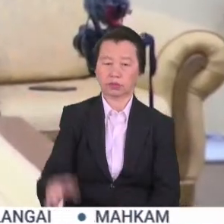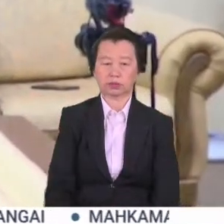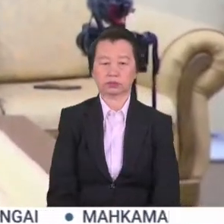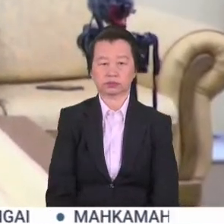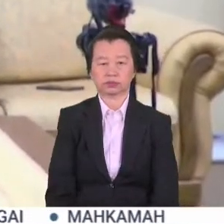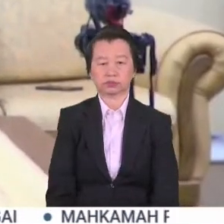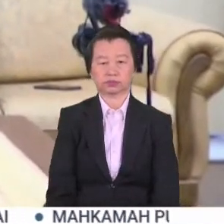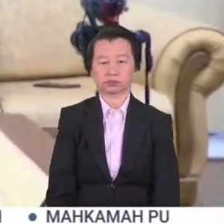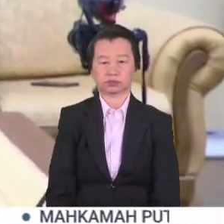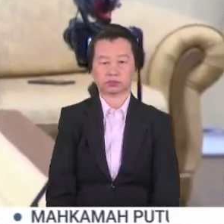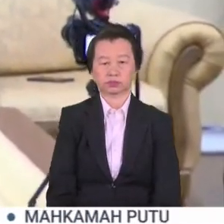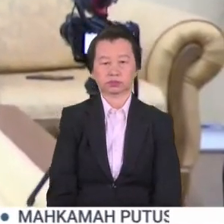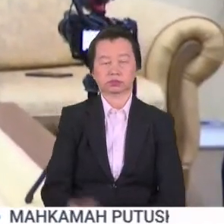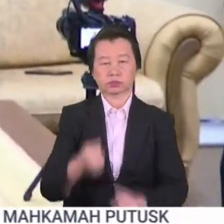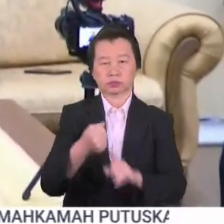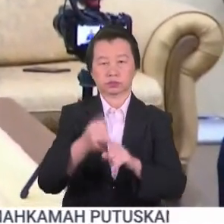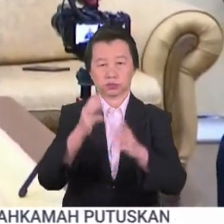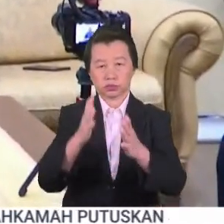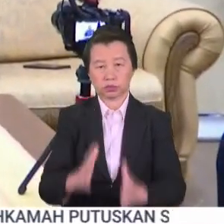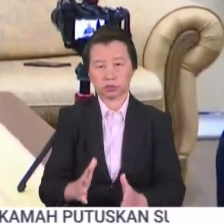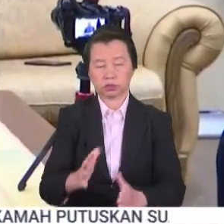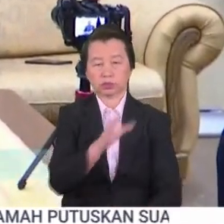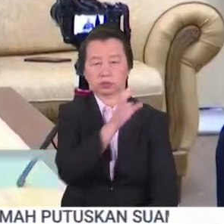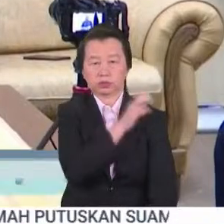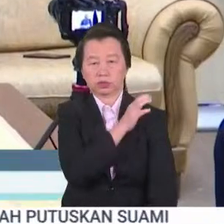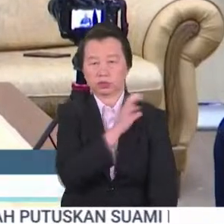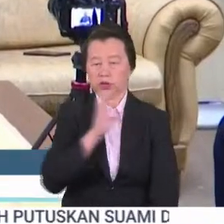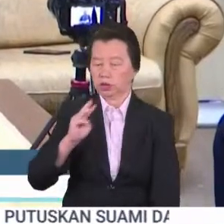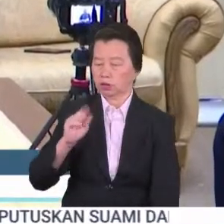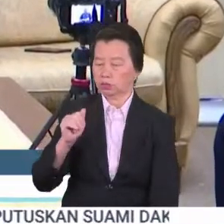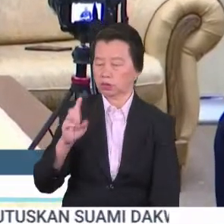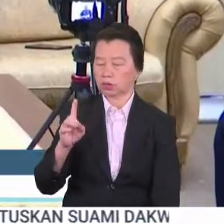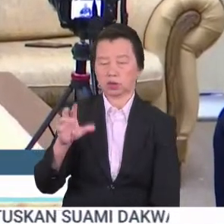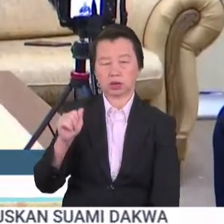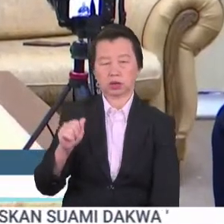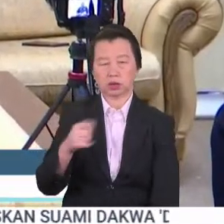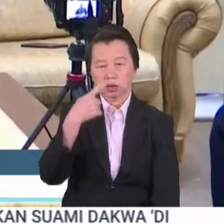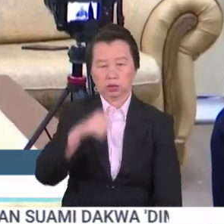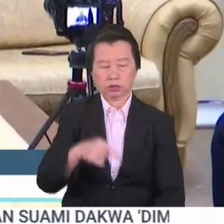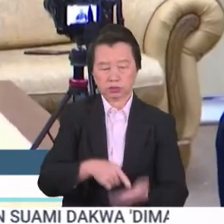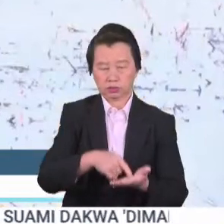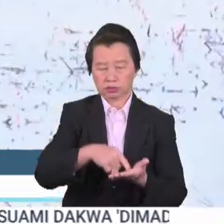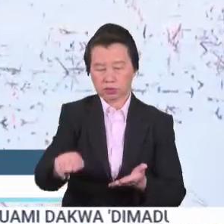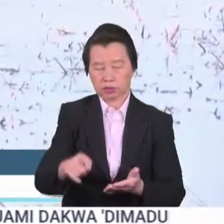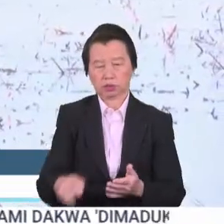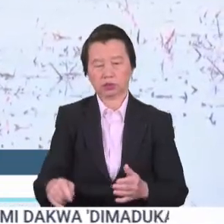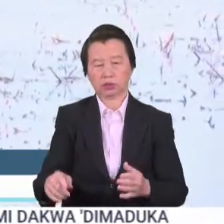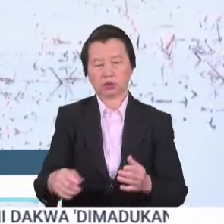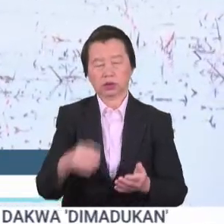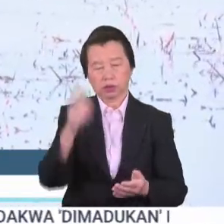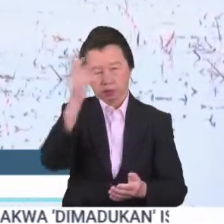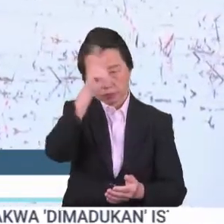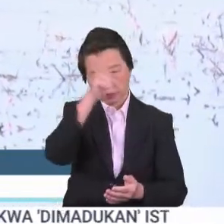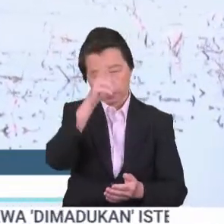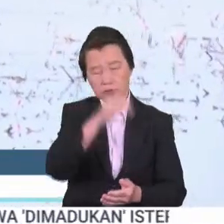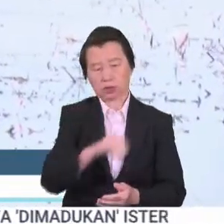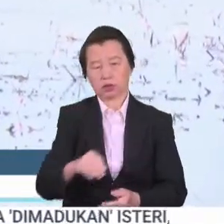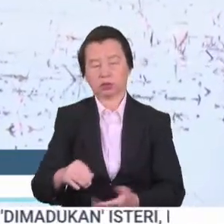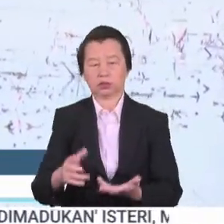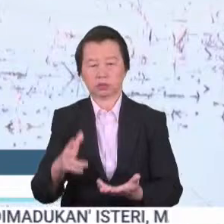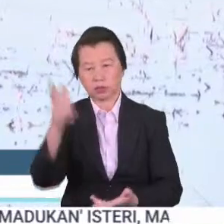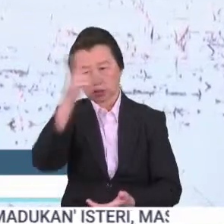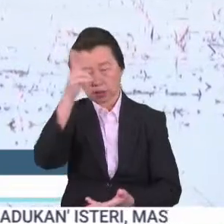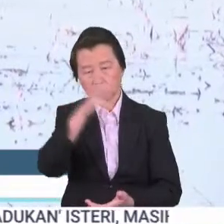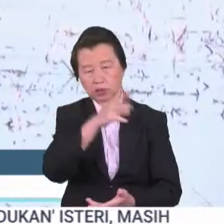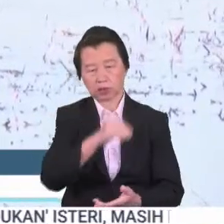laporannya menurut pengerusi Mada dat Dr Ismail salh sananers anar dan kaj